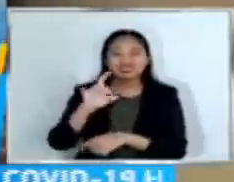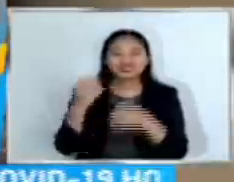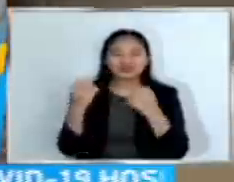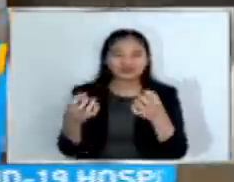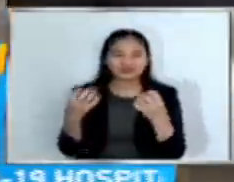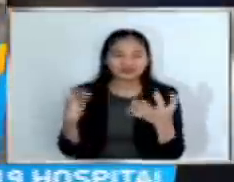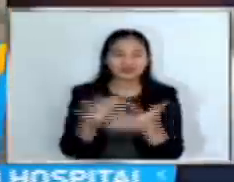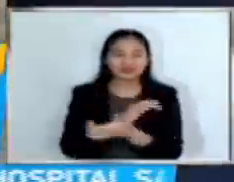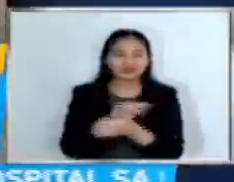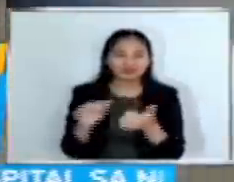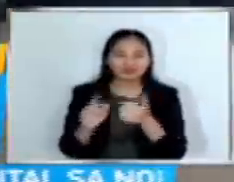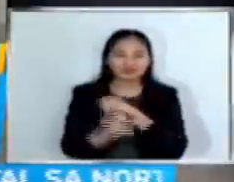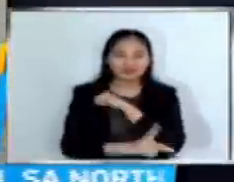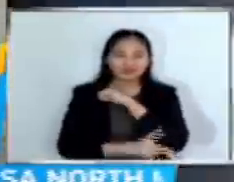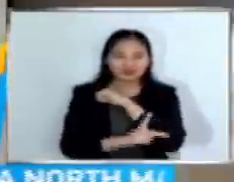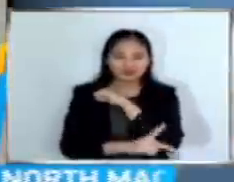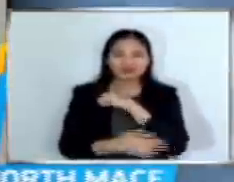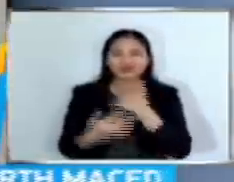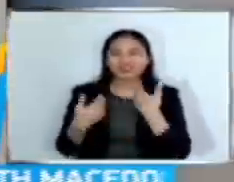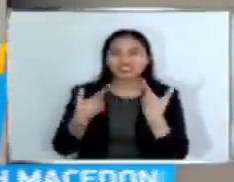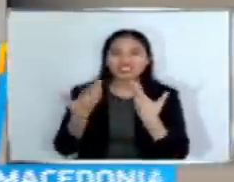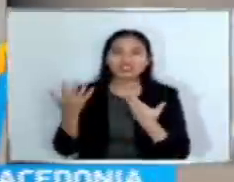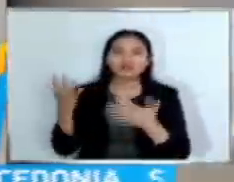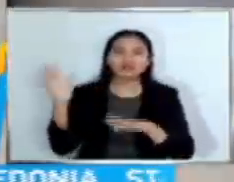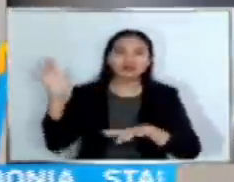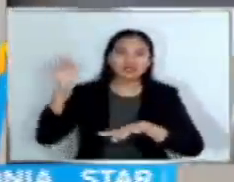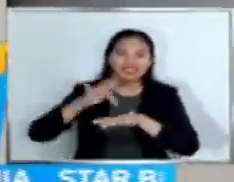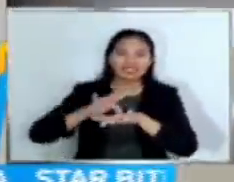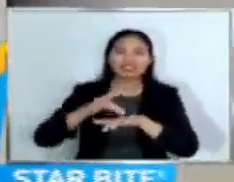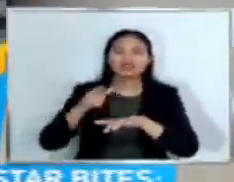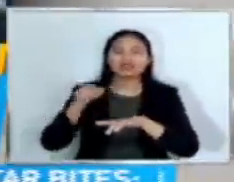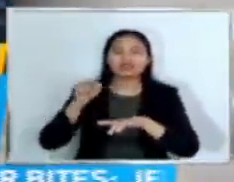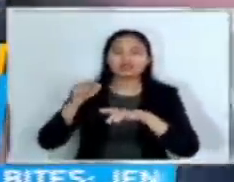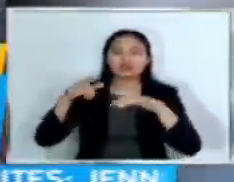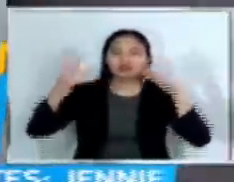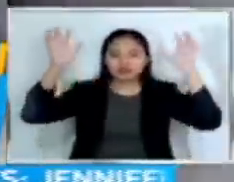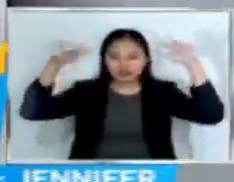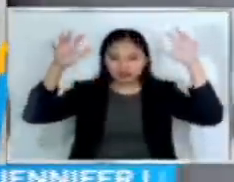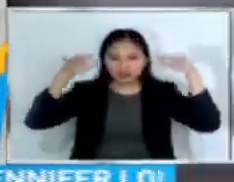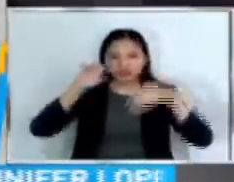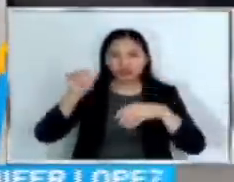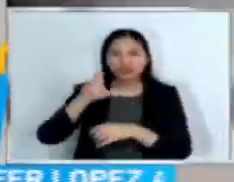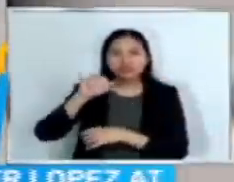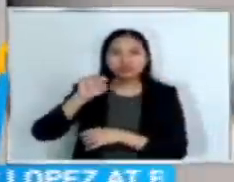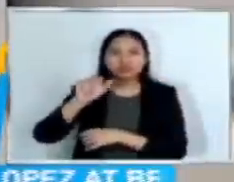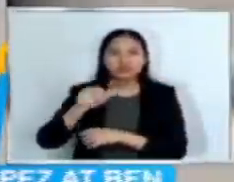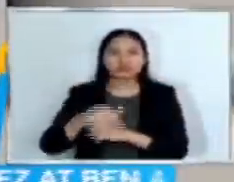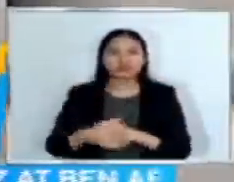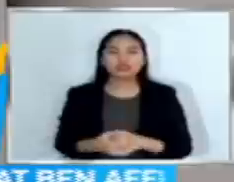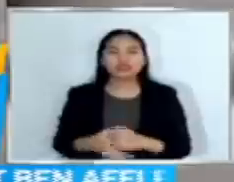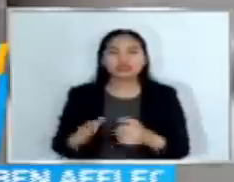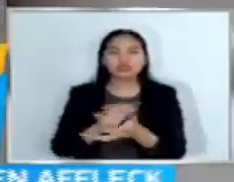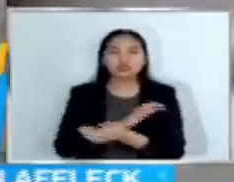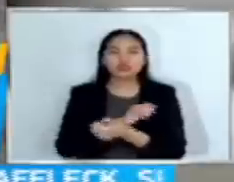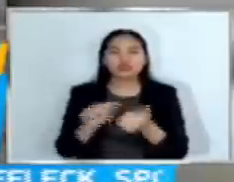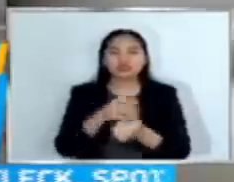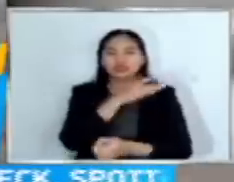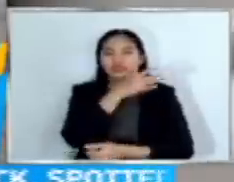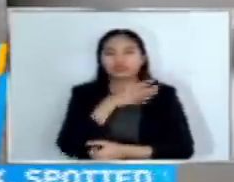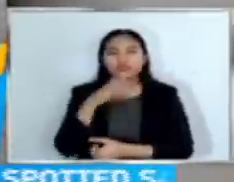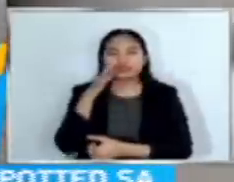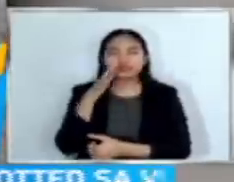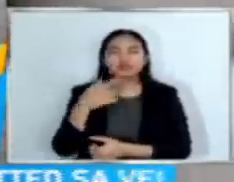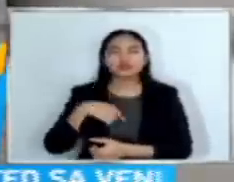unang sumalubong kay Julina nung typhoon level pa po siya. Sa damage to agriculture po, ang computed damage po